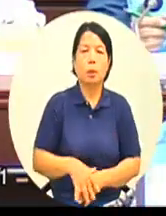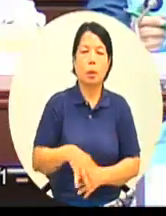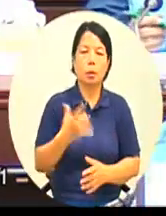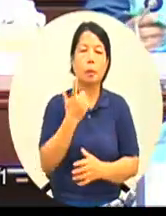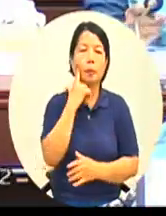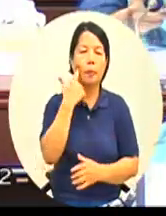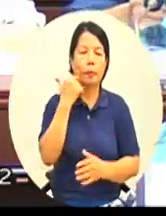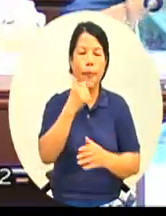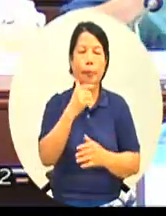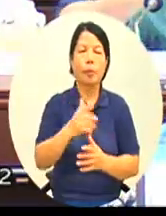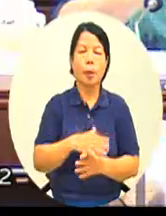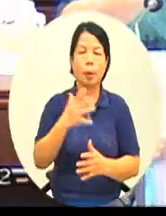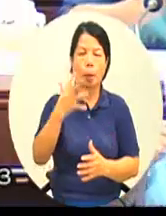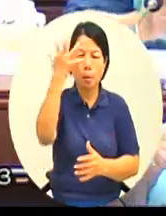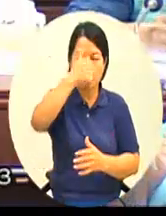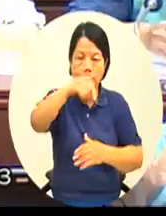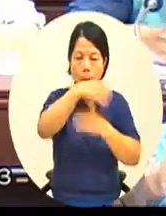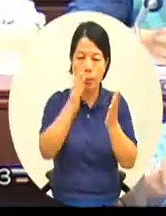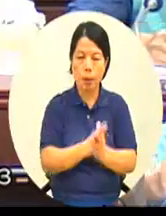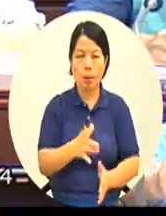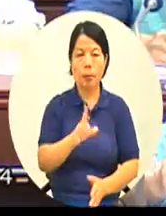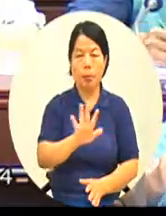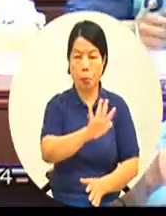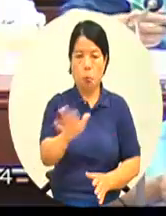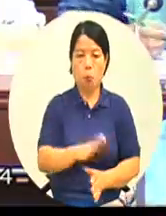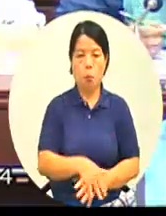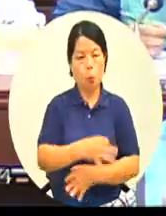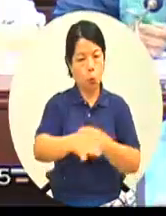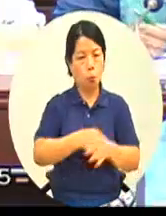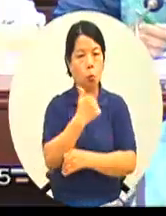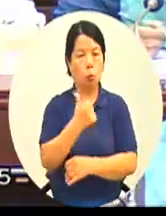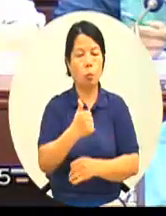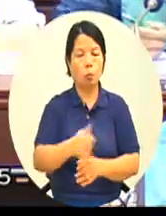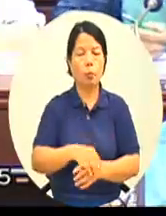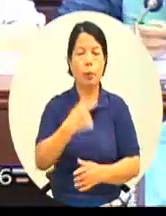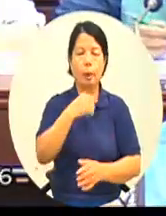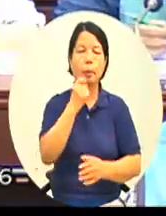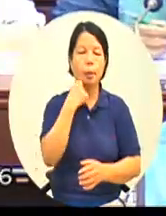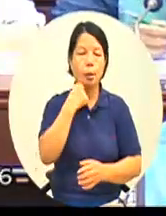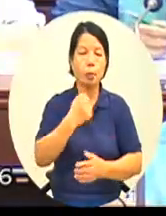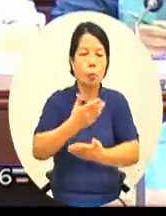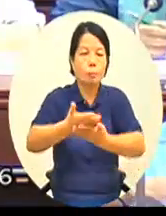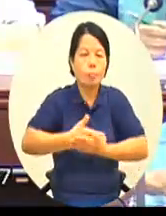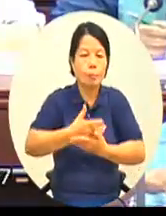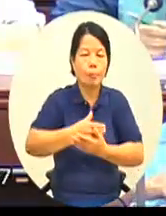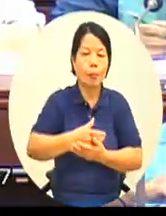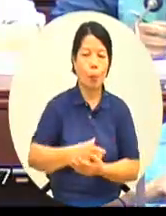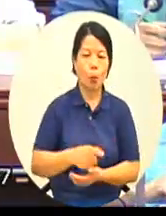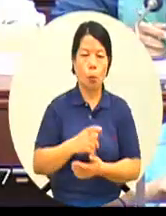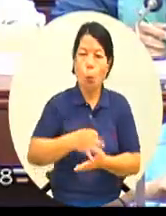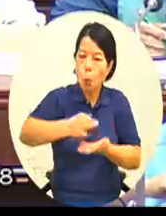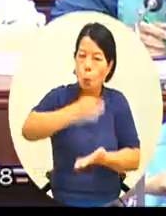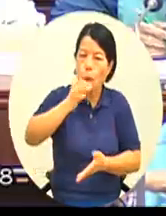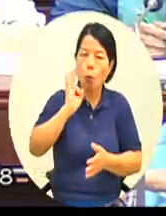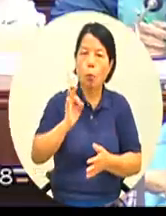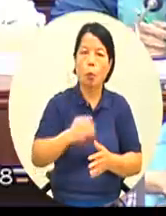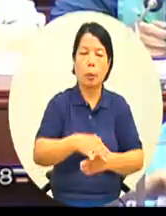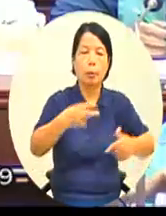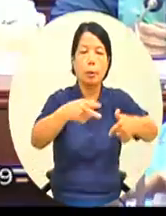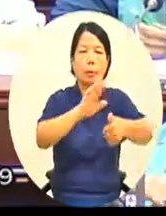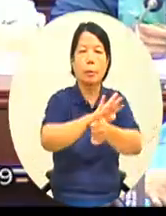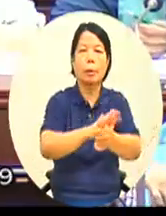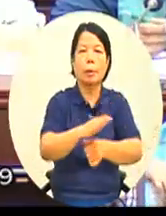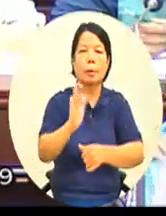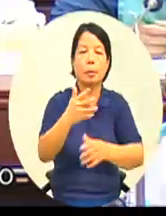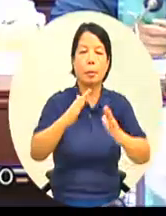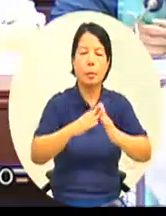到比较高收费的地方，哈，因为像我们仁爱之家，其实我们的服务也不只是生活照顾，它里面也有很多